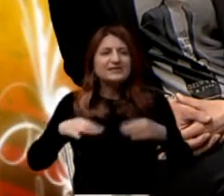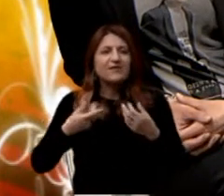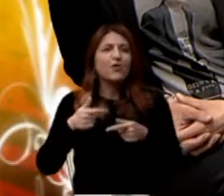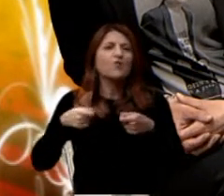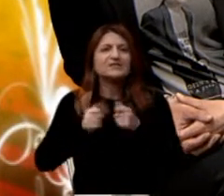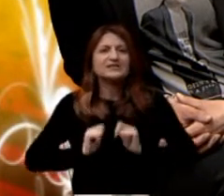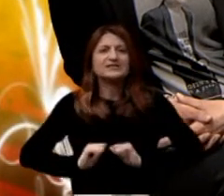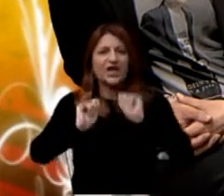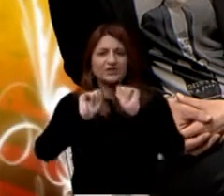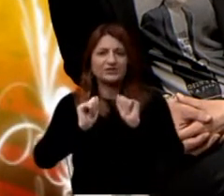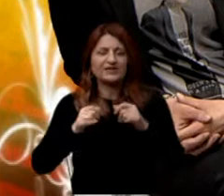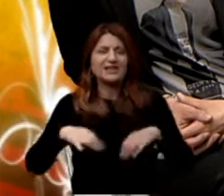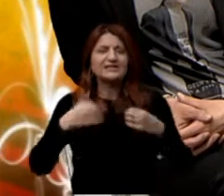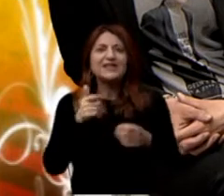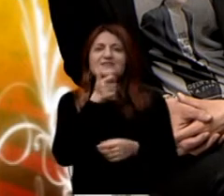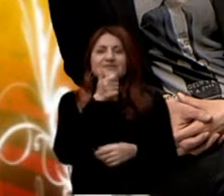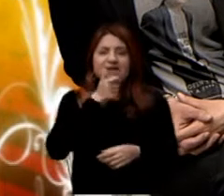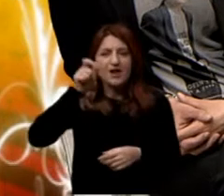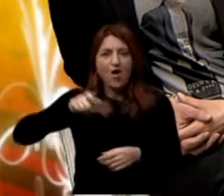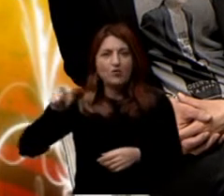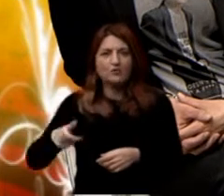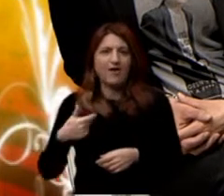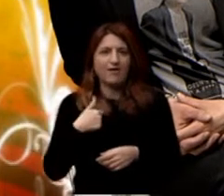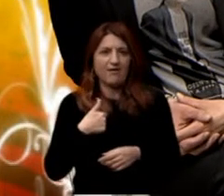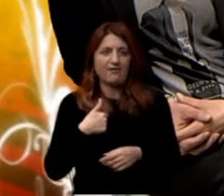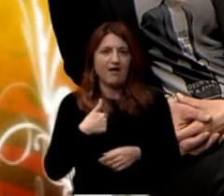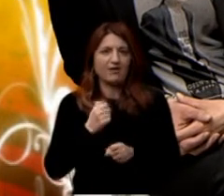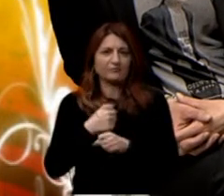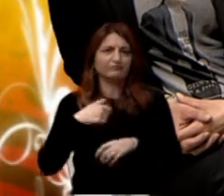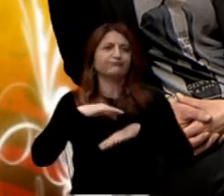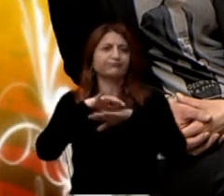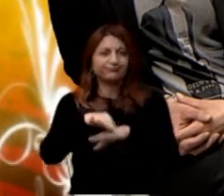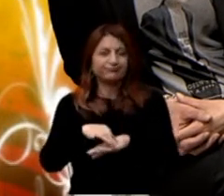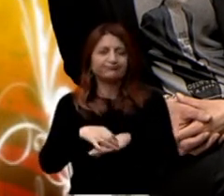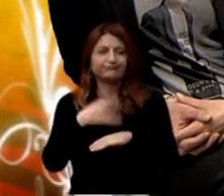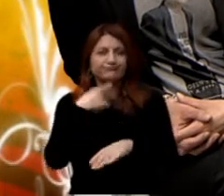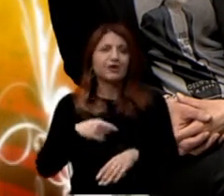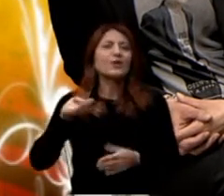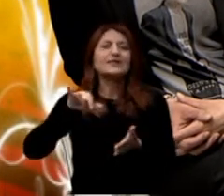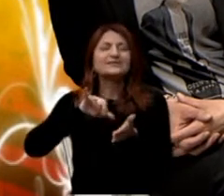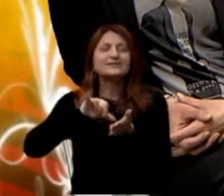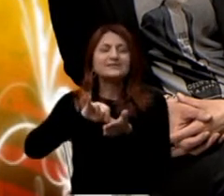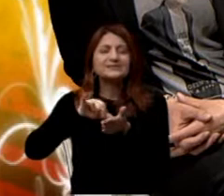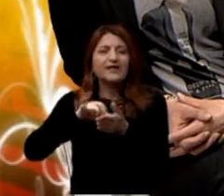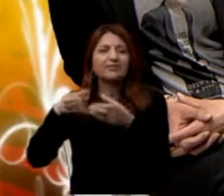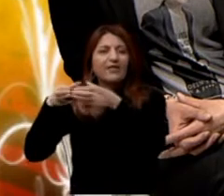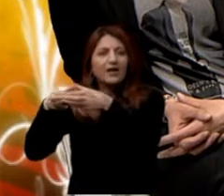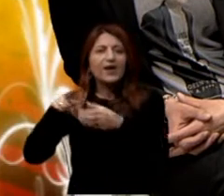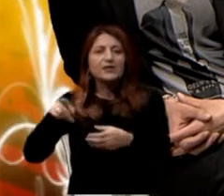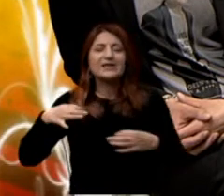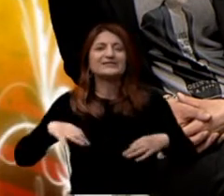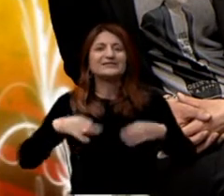zaštitu zdravlja starijih osoba, gdje sam ja voditeljica, znači Centra za